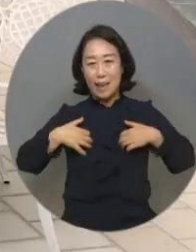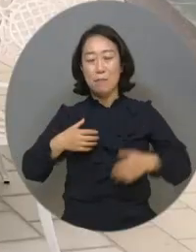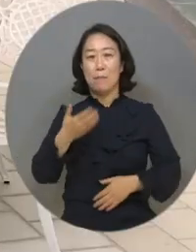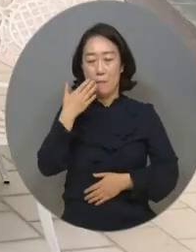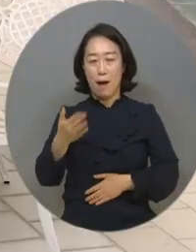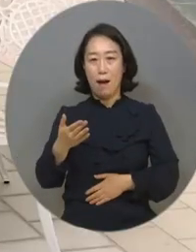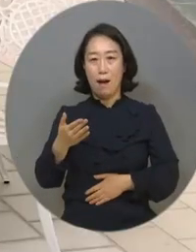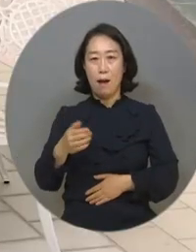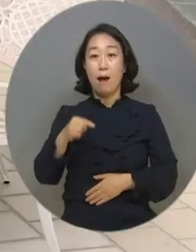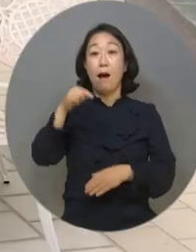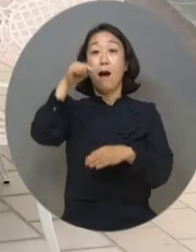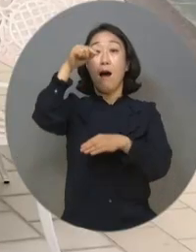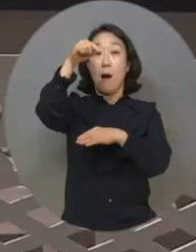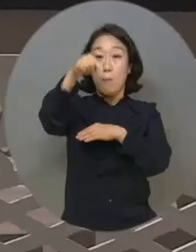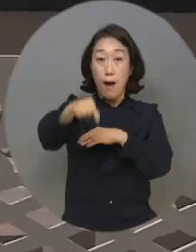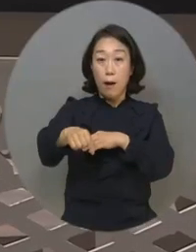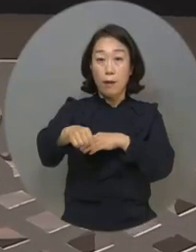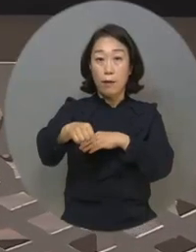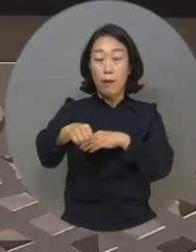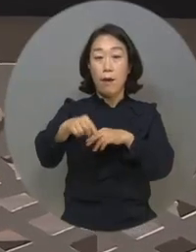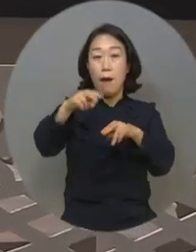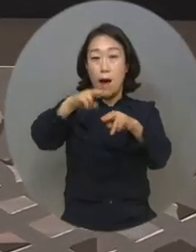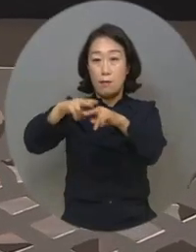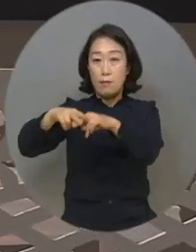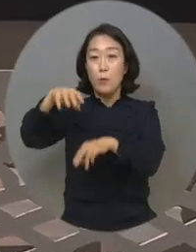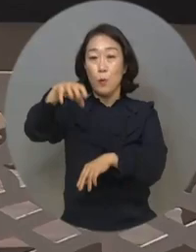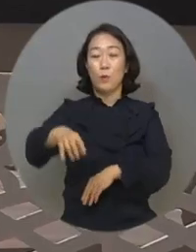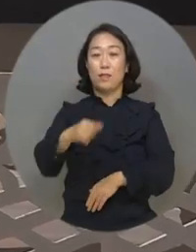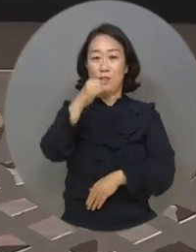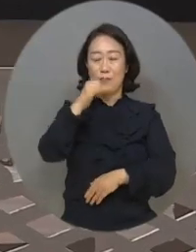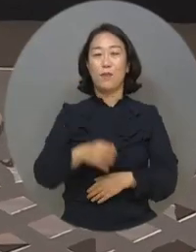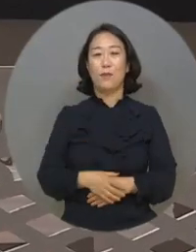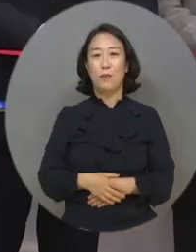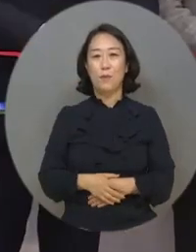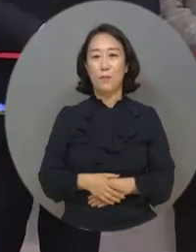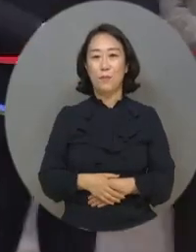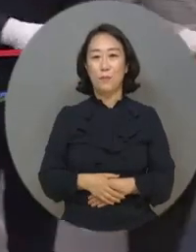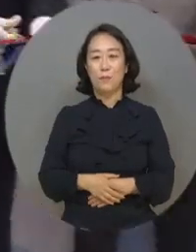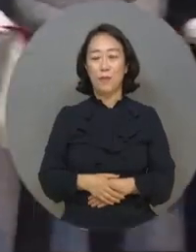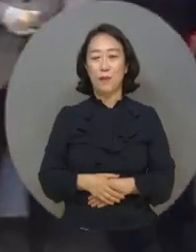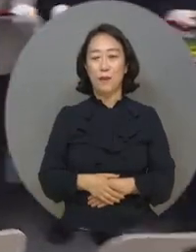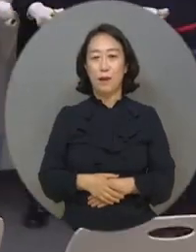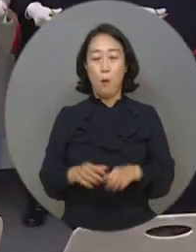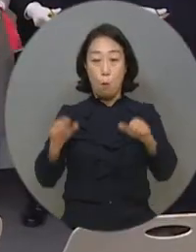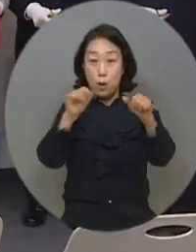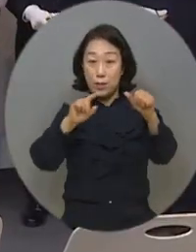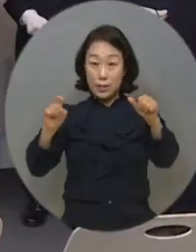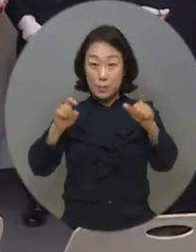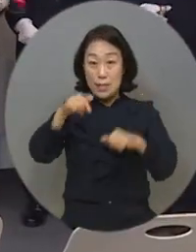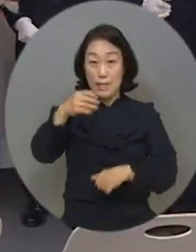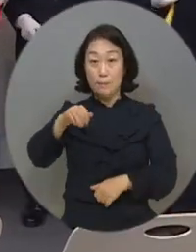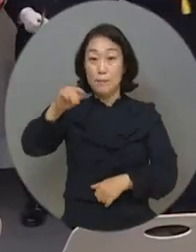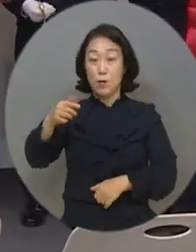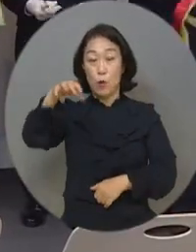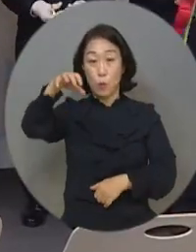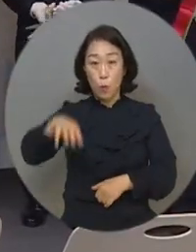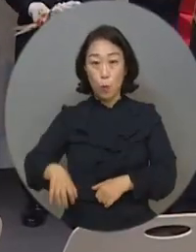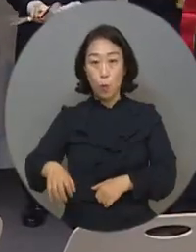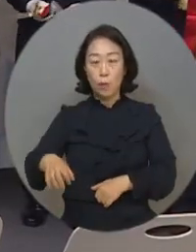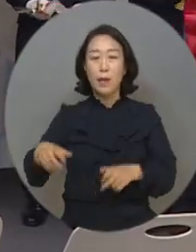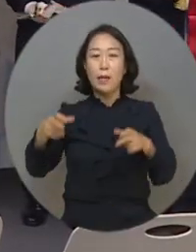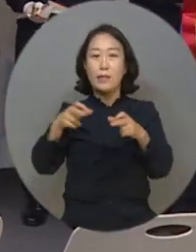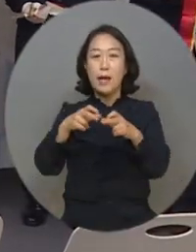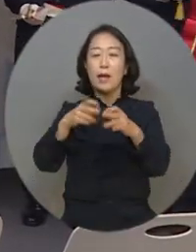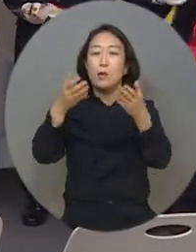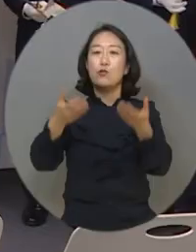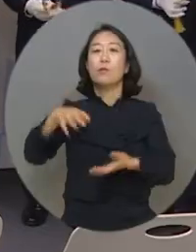잠시 바람을 쐴 수 있는 야외 테라스도 마련되어 있습니다. 지난 10일 금천구에 위치한 지체장애인 쉼터가